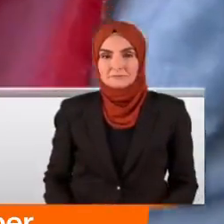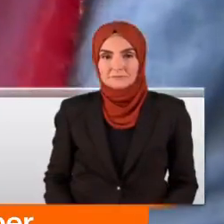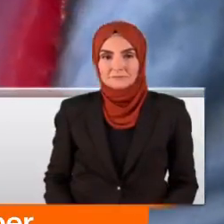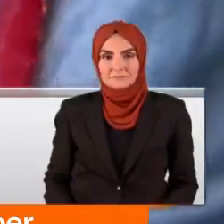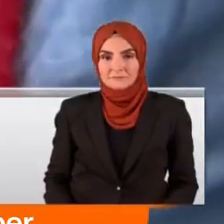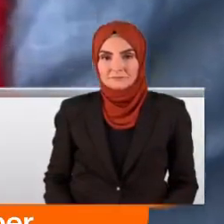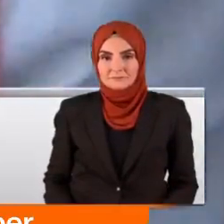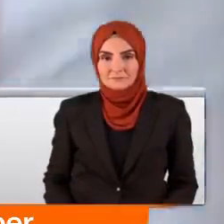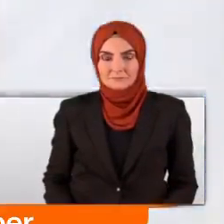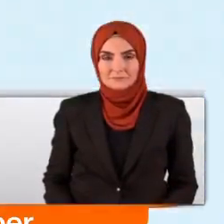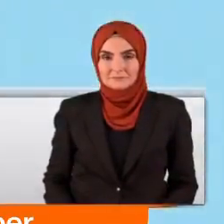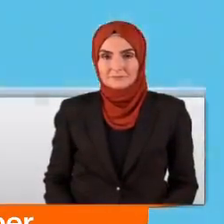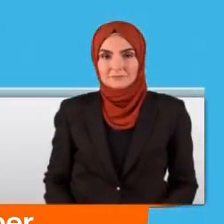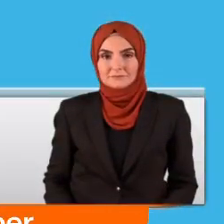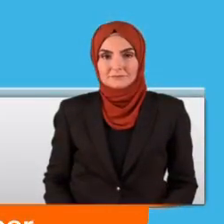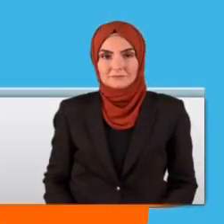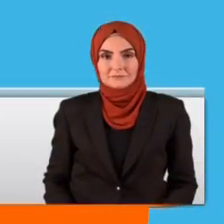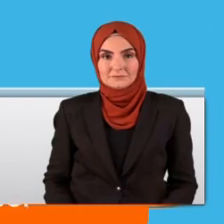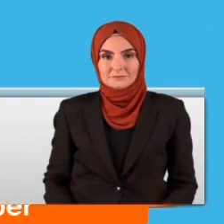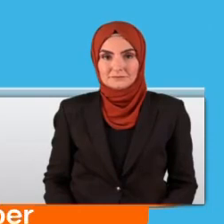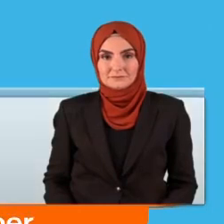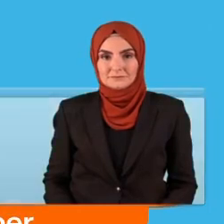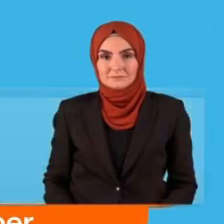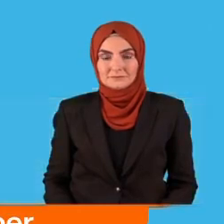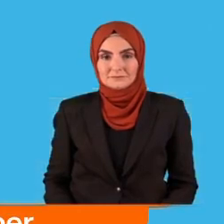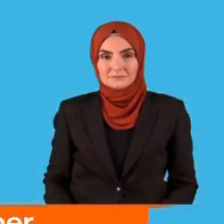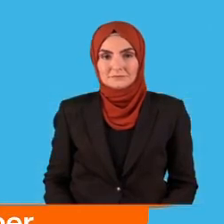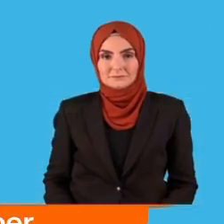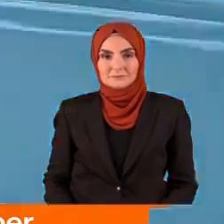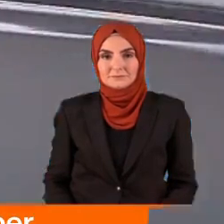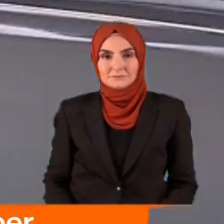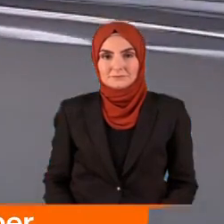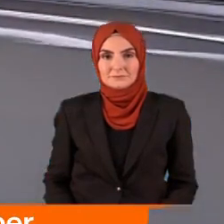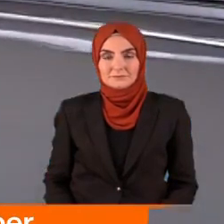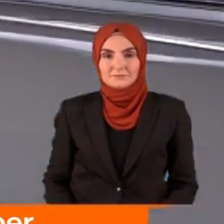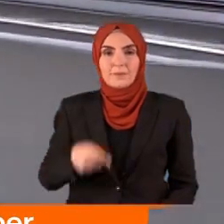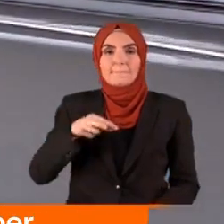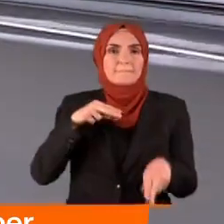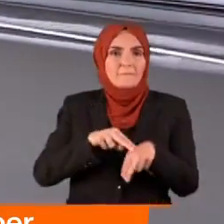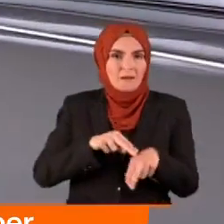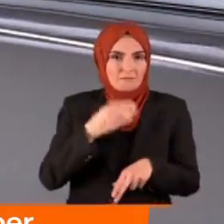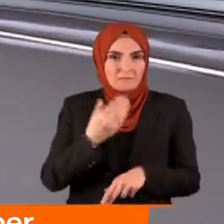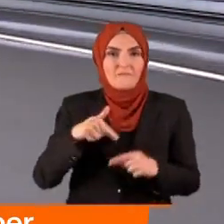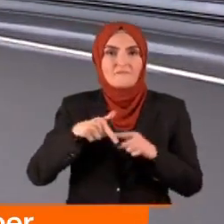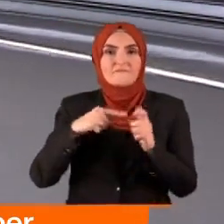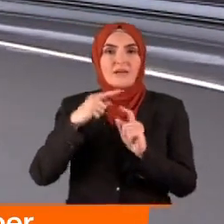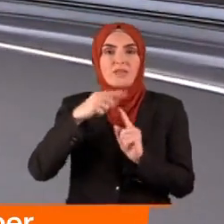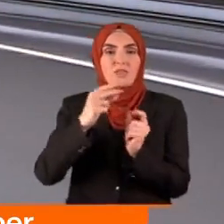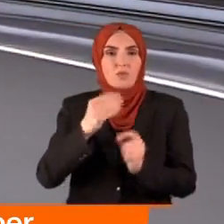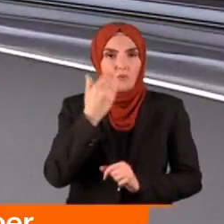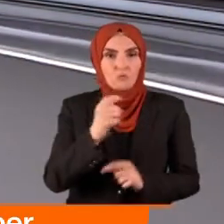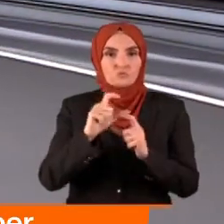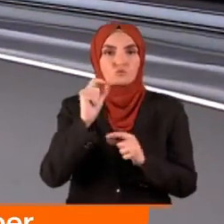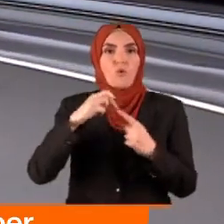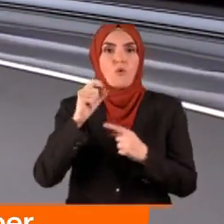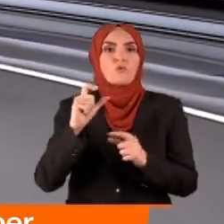Akşener, milletin kardeşi Meral Akşener. PKK, FETÖ, Soros